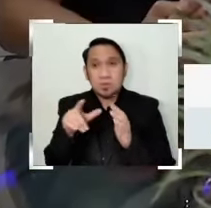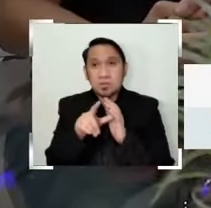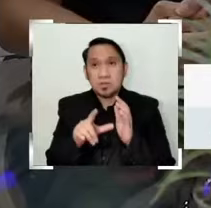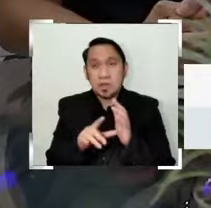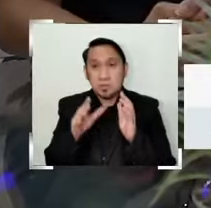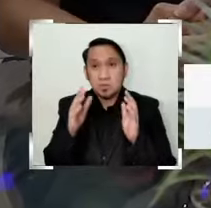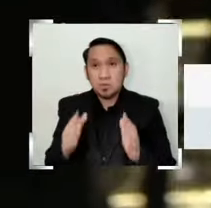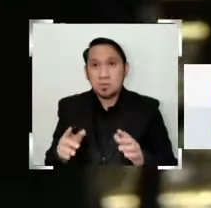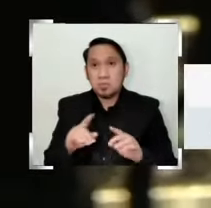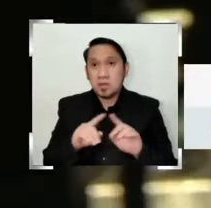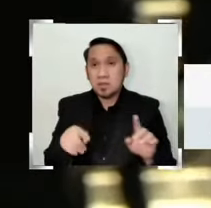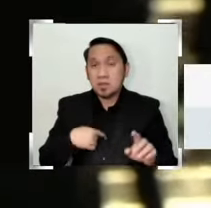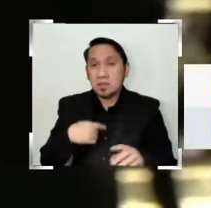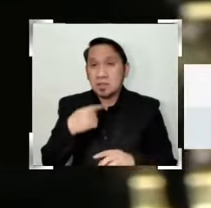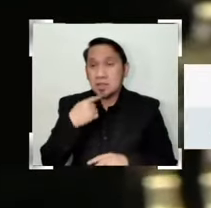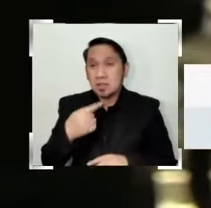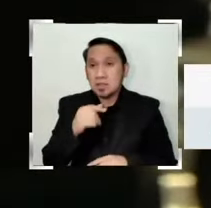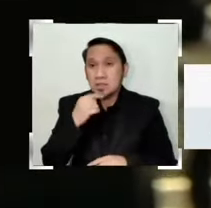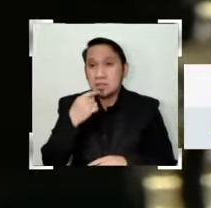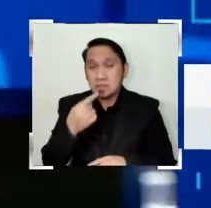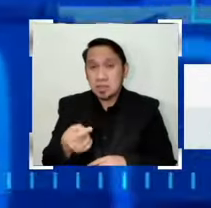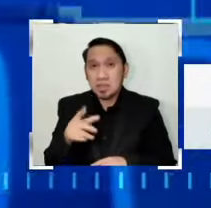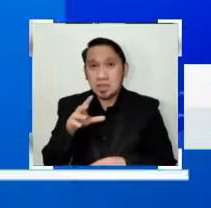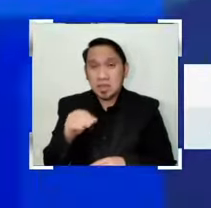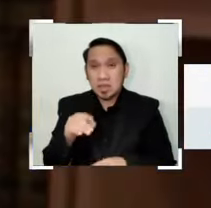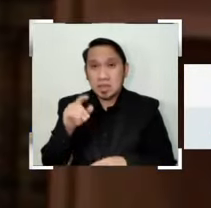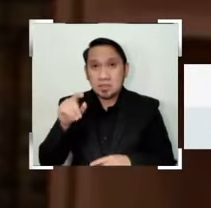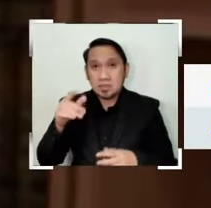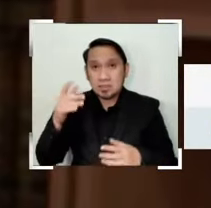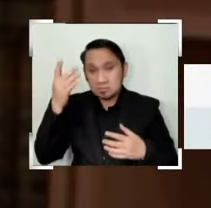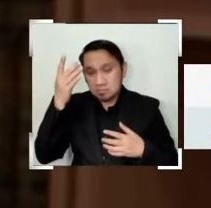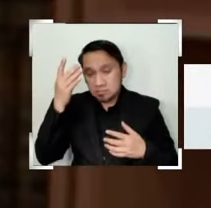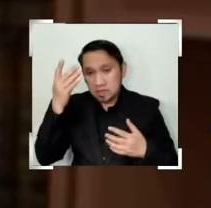niya, nagpapagamot daw ito at hindi nagtatago.